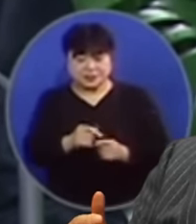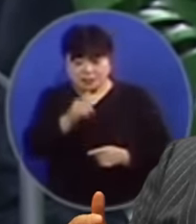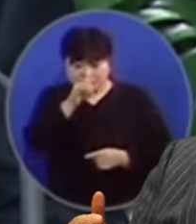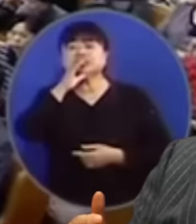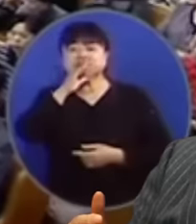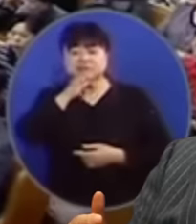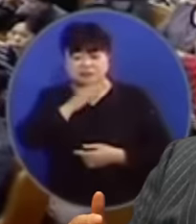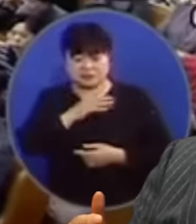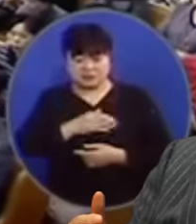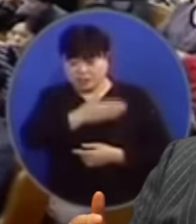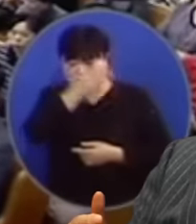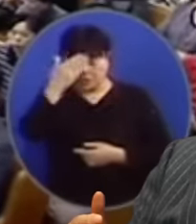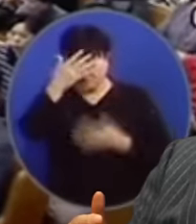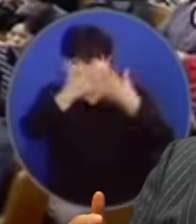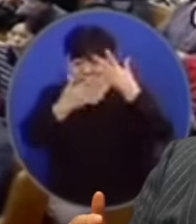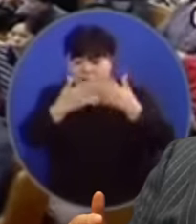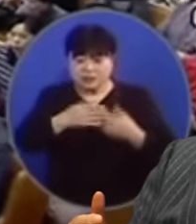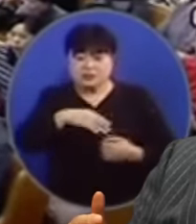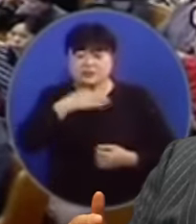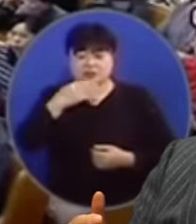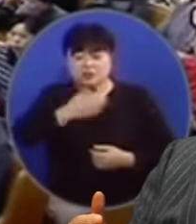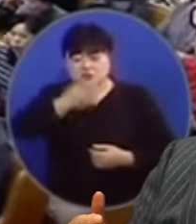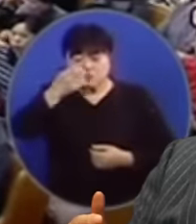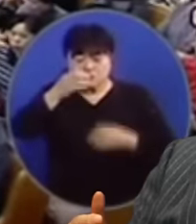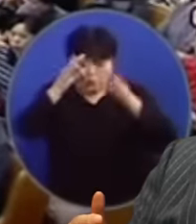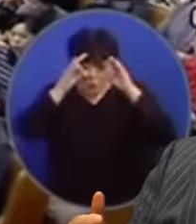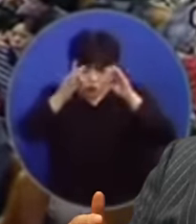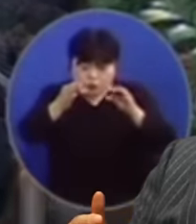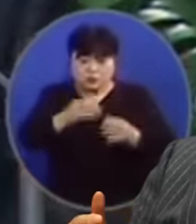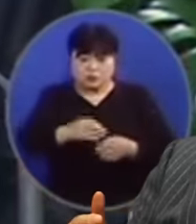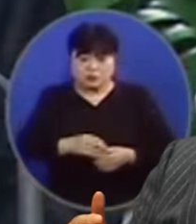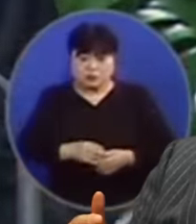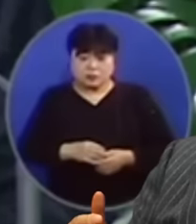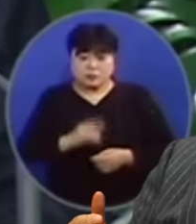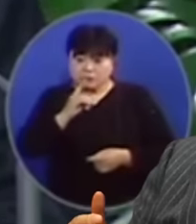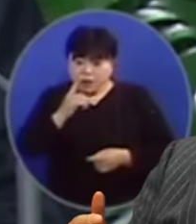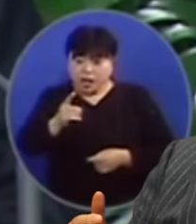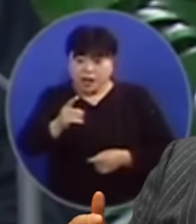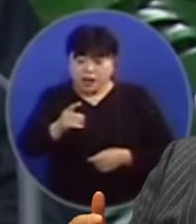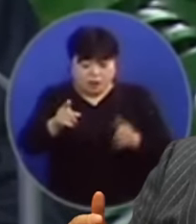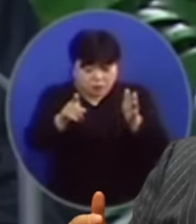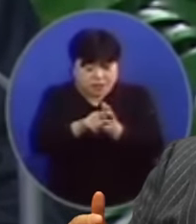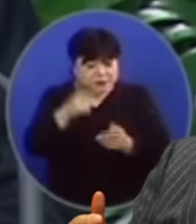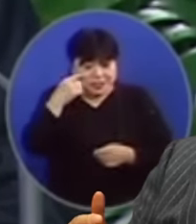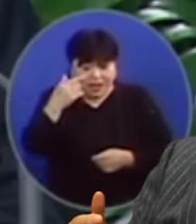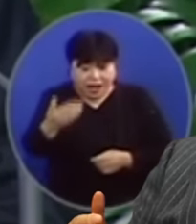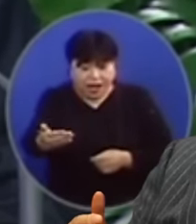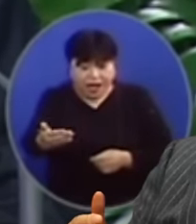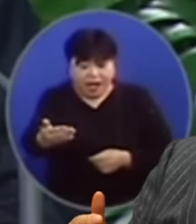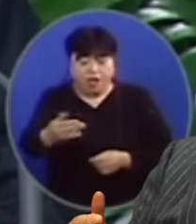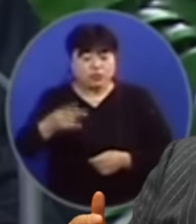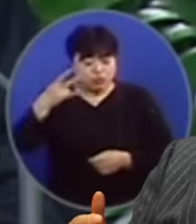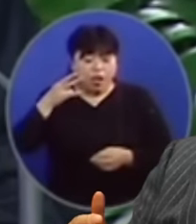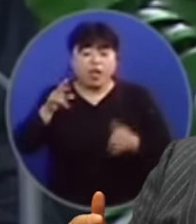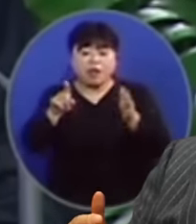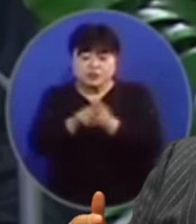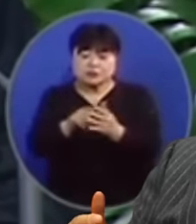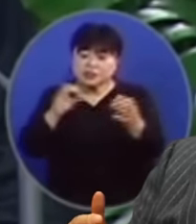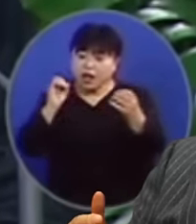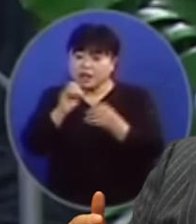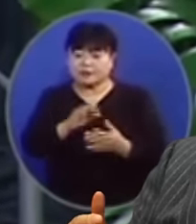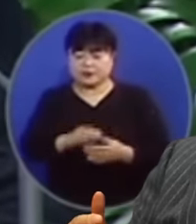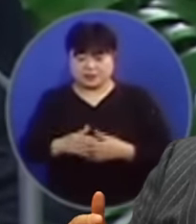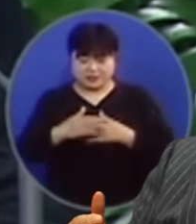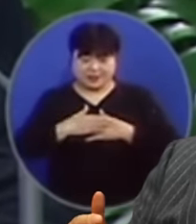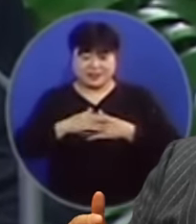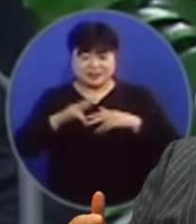성령이 오시면 젊은이들은 환상을 보고 늙은이들은 꿈을 꾼다는 말이 있지 믿느냐 그러죠. 아, 믿습니다.